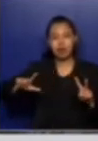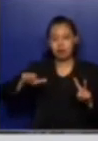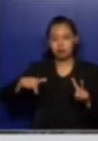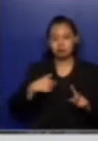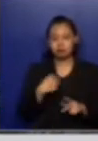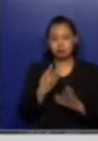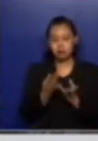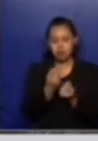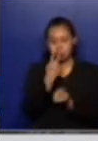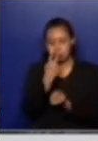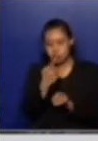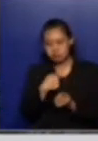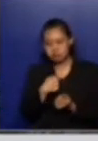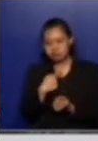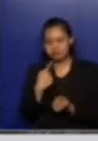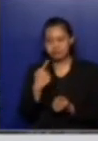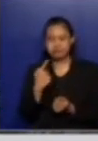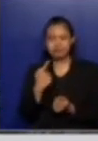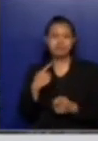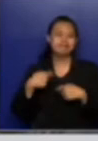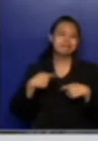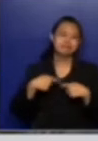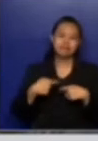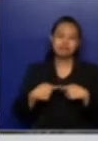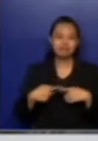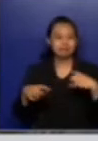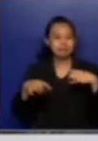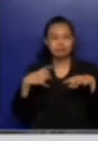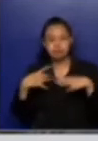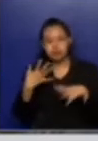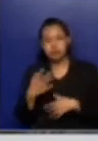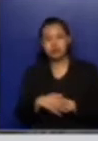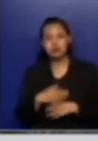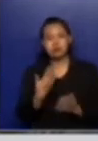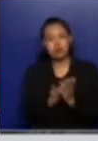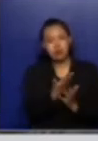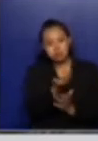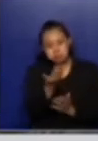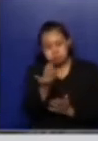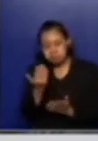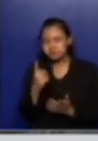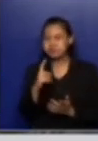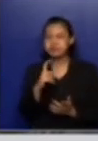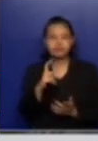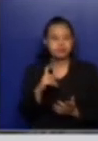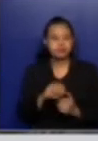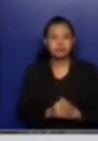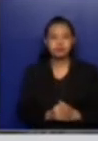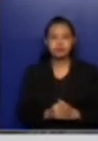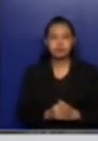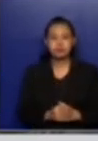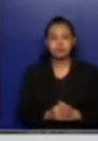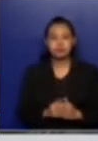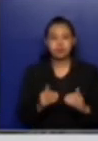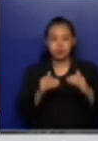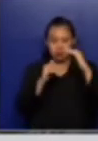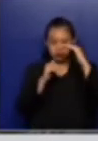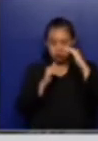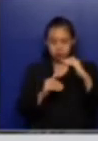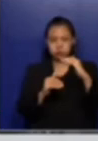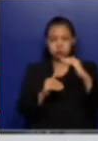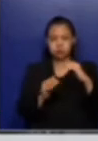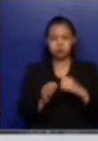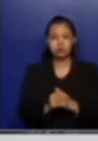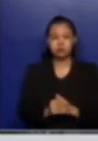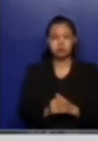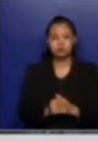าดนะครับว่ารัฐบาลจะเก็บได้เมื่อเก็บไม่ได้นะครับรัฐบาลนะครับเมื่อตั้งงบประมาณเป็นง